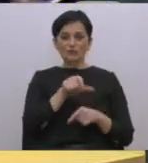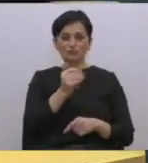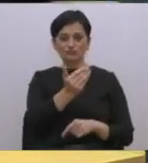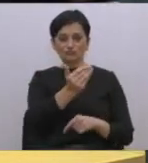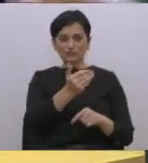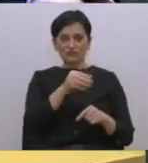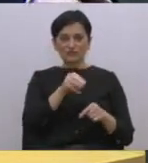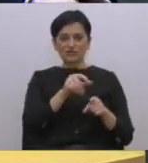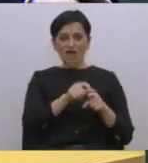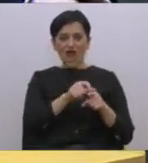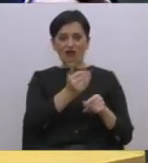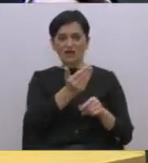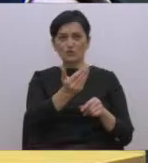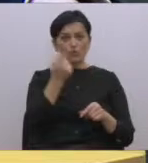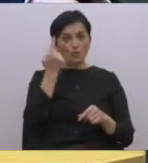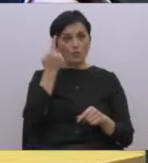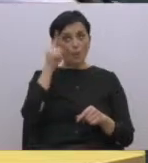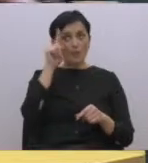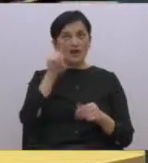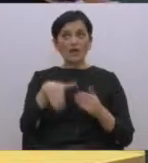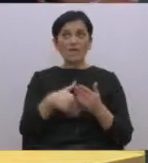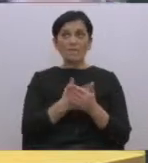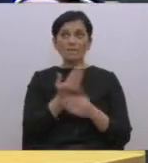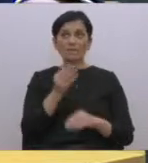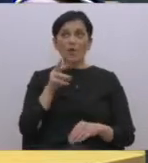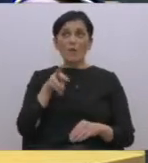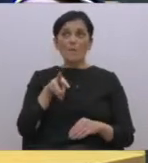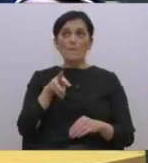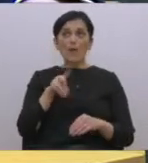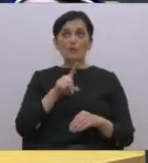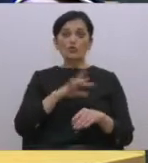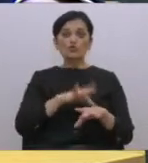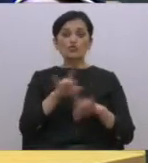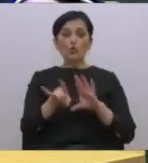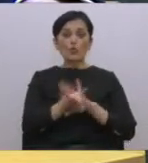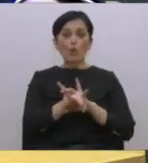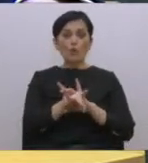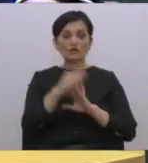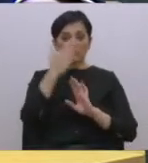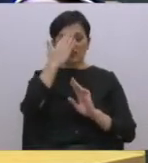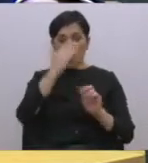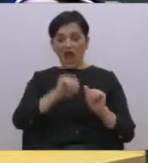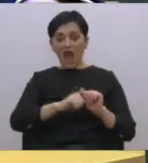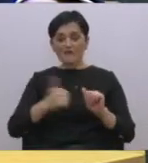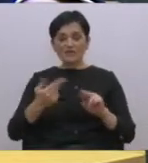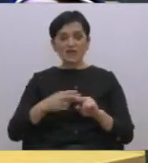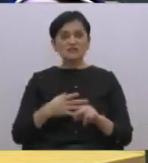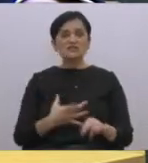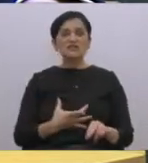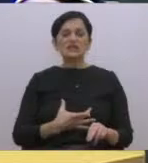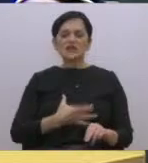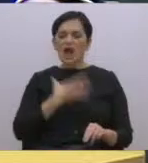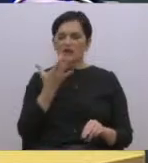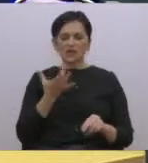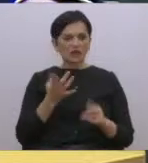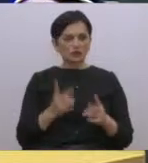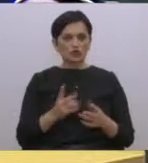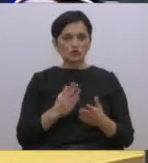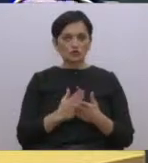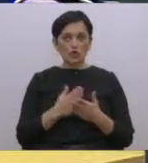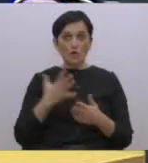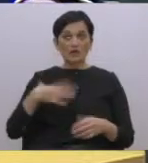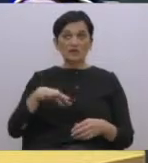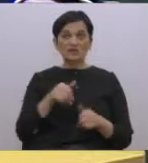Da, mat boi pe creme, ragața ahali. Metodebi, რომ ამონობისგან თავი დააღწევინონ. Ეს არის კატასტროფა.